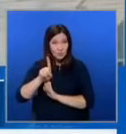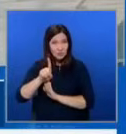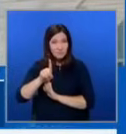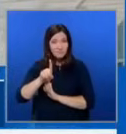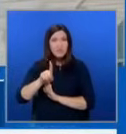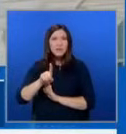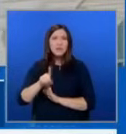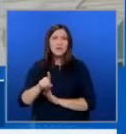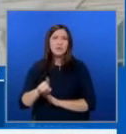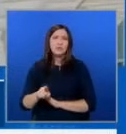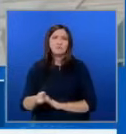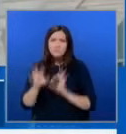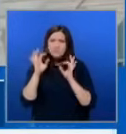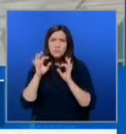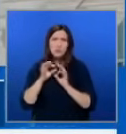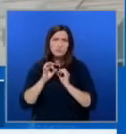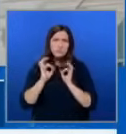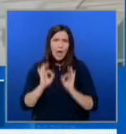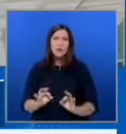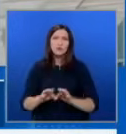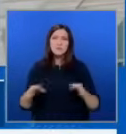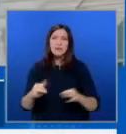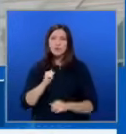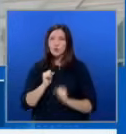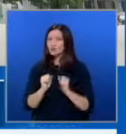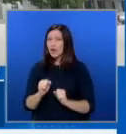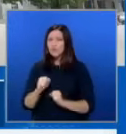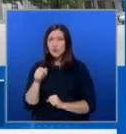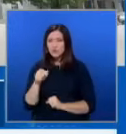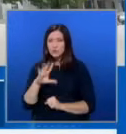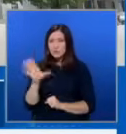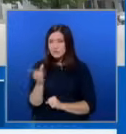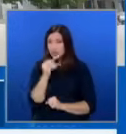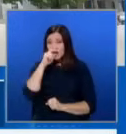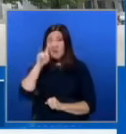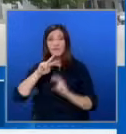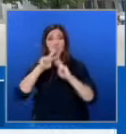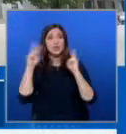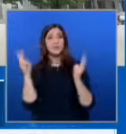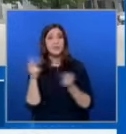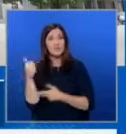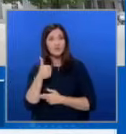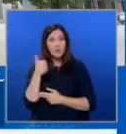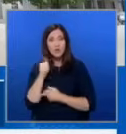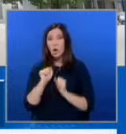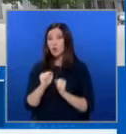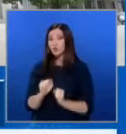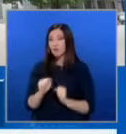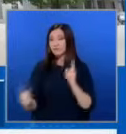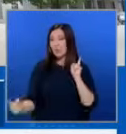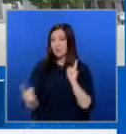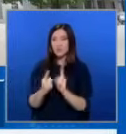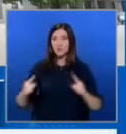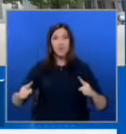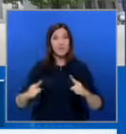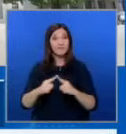и драконовски мерки за сигурност. Очаква се, тук са всички най-важни световни лидери. Очаква се на